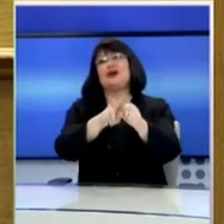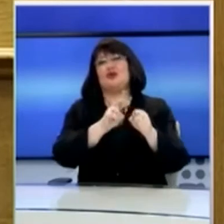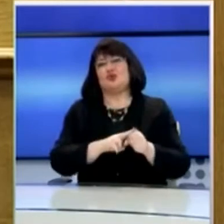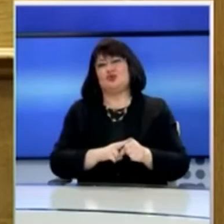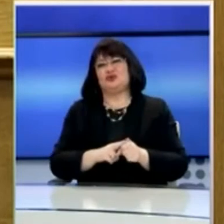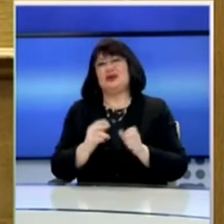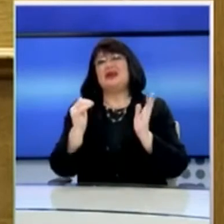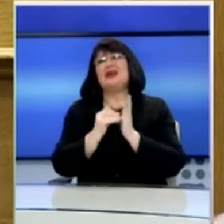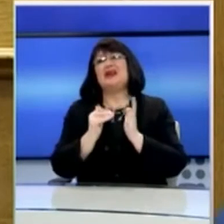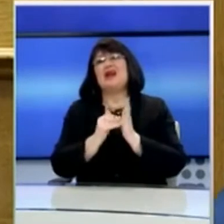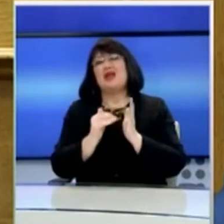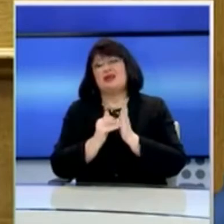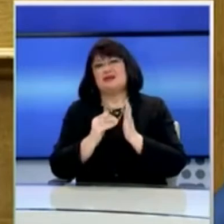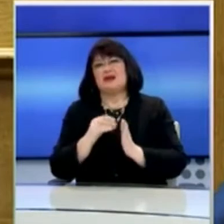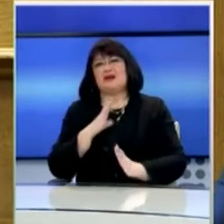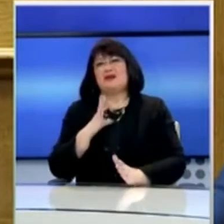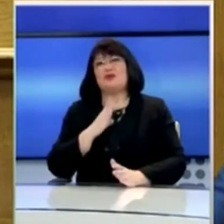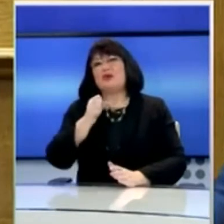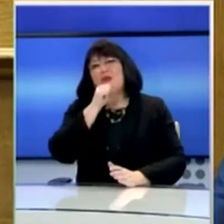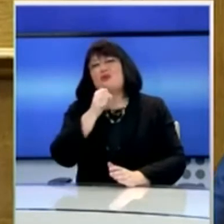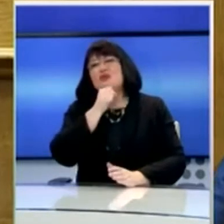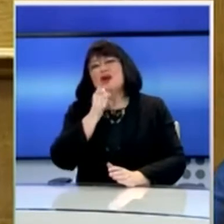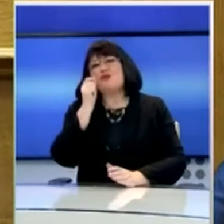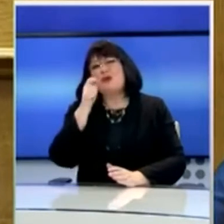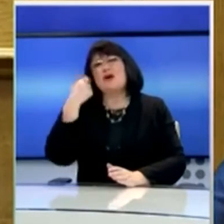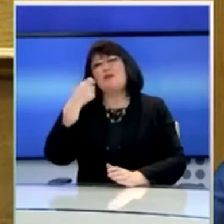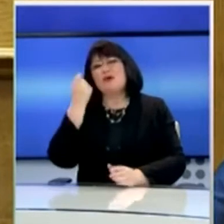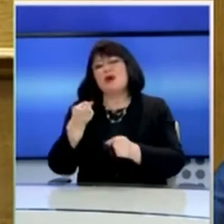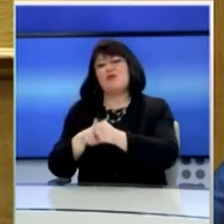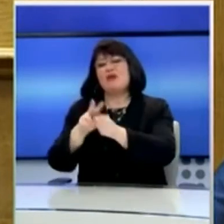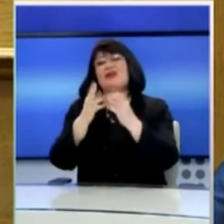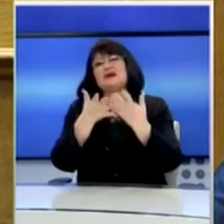χιλιάδες άνθρωποι θρηνούν τον πατέρα, τη μητέρα, τη γιαγιά, τον παππού, τον συγγενή.